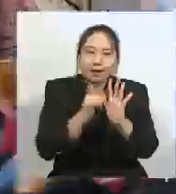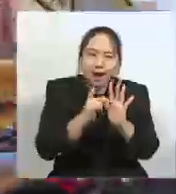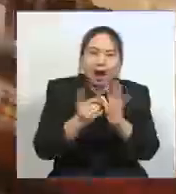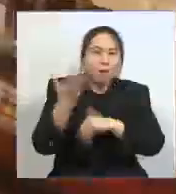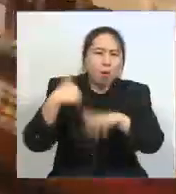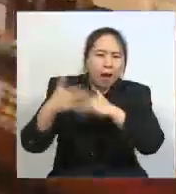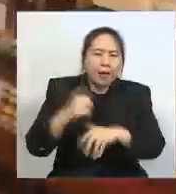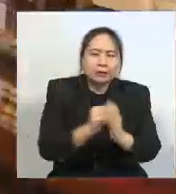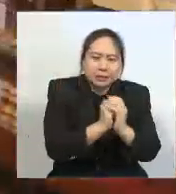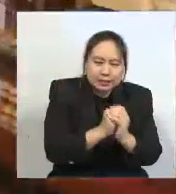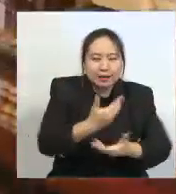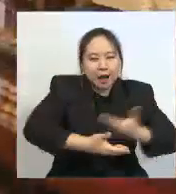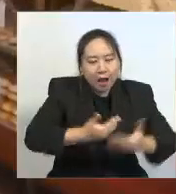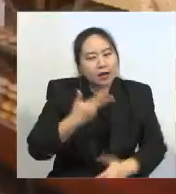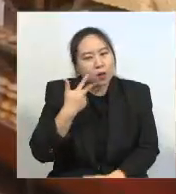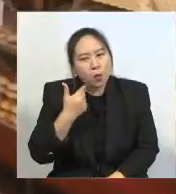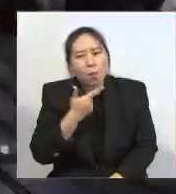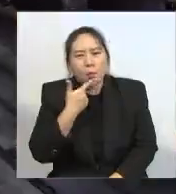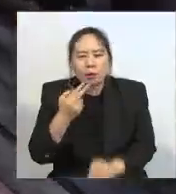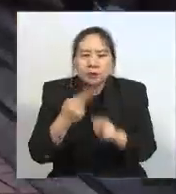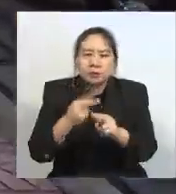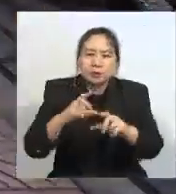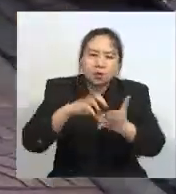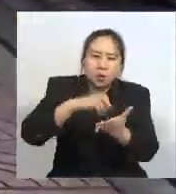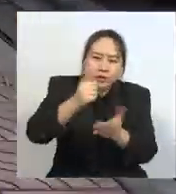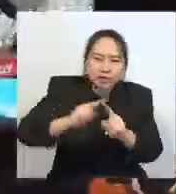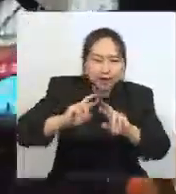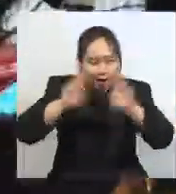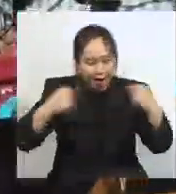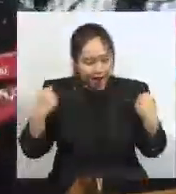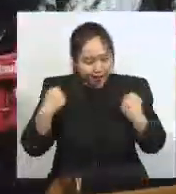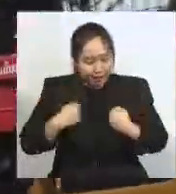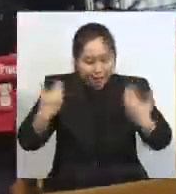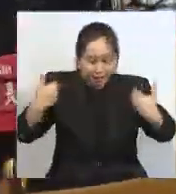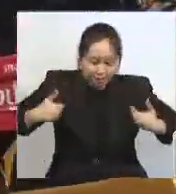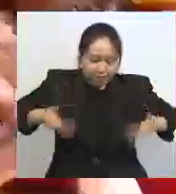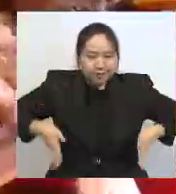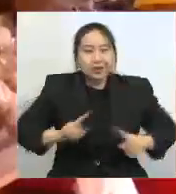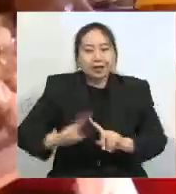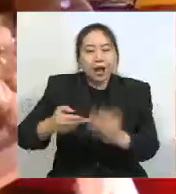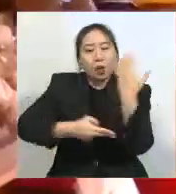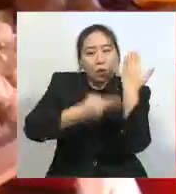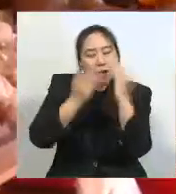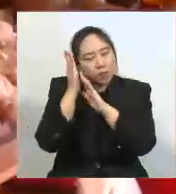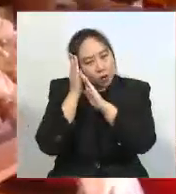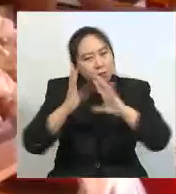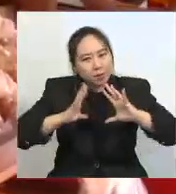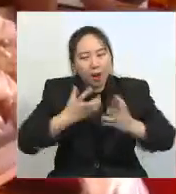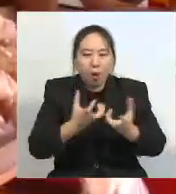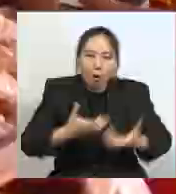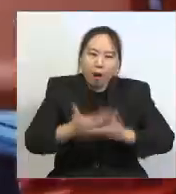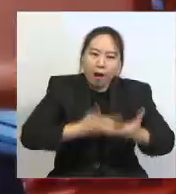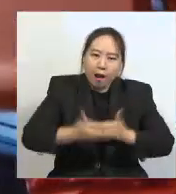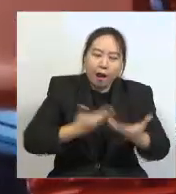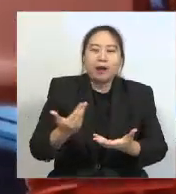รจีนร้านขายขนมมงคลตามเทศกาลร้านชุดกี่เท้าโรงแรมที่พักต่างๆรวมถึงตลาดขายของสดและของ